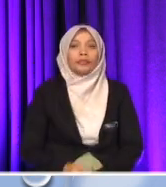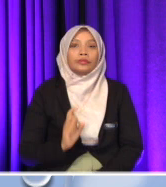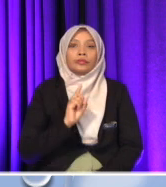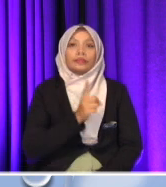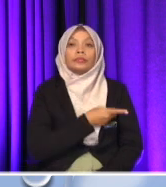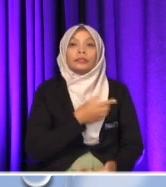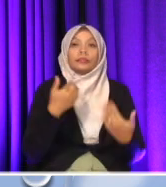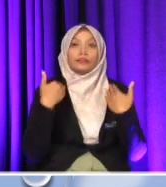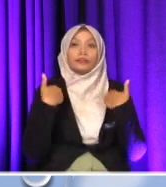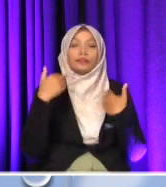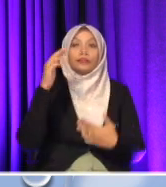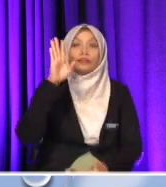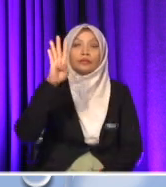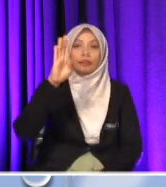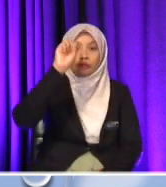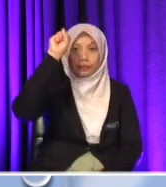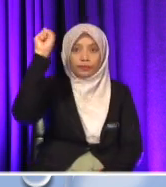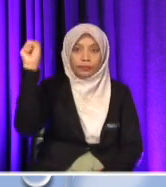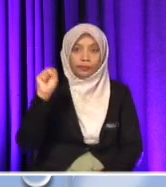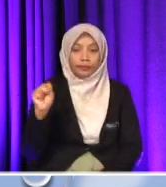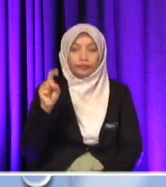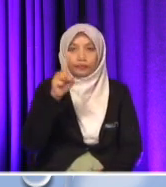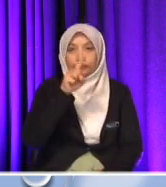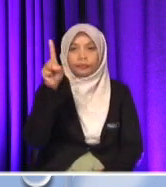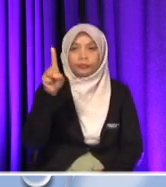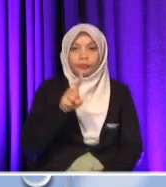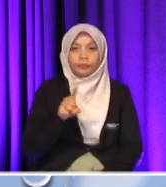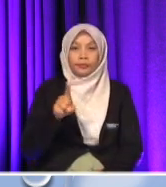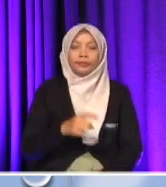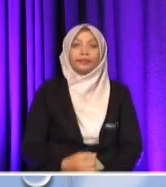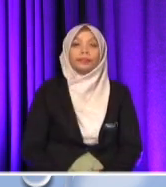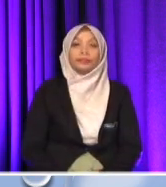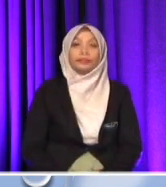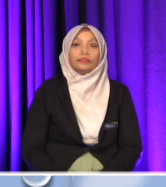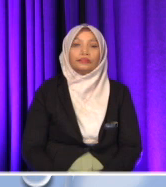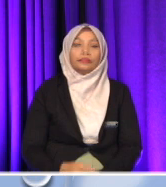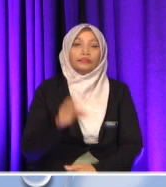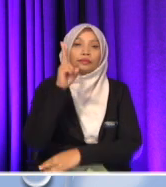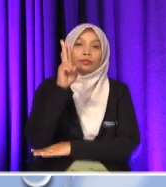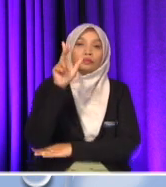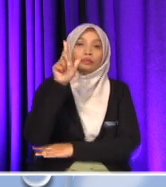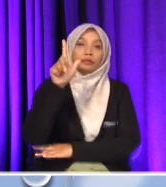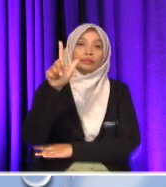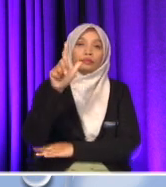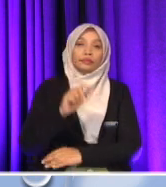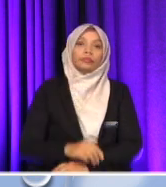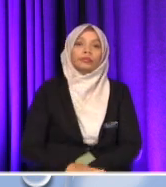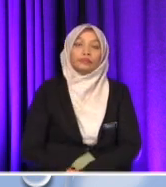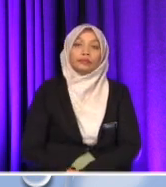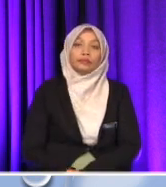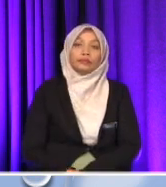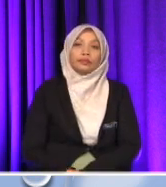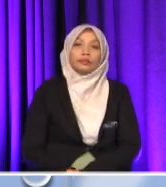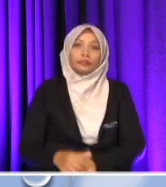soalan. Okey, ada 4 soalan. Galangan Z. Okey, voltan aktif. Okey, voltan regangan dan lakar dan labelkan gambar